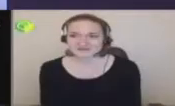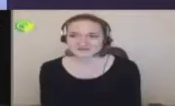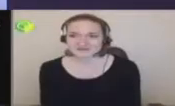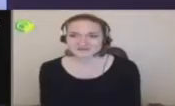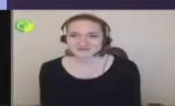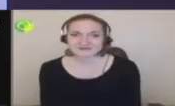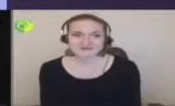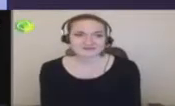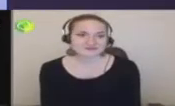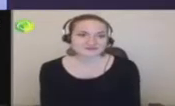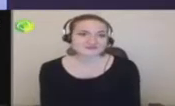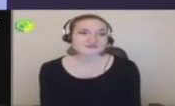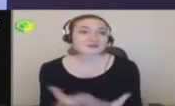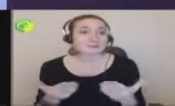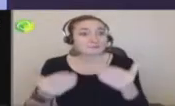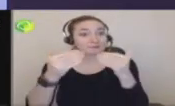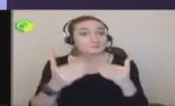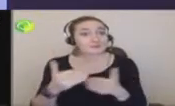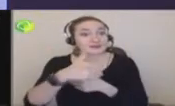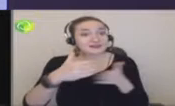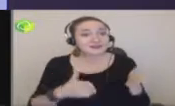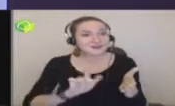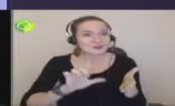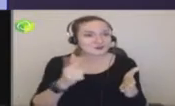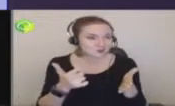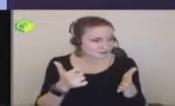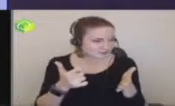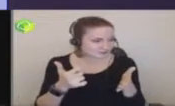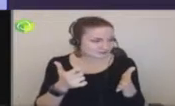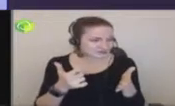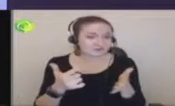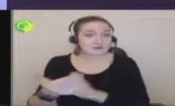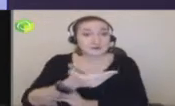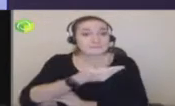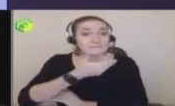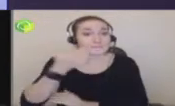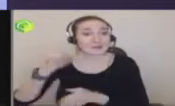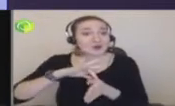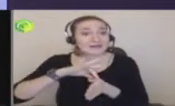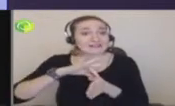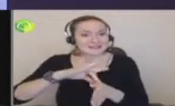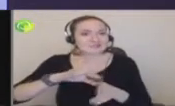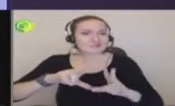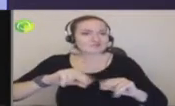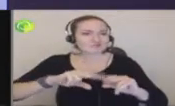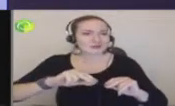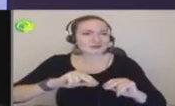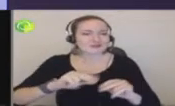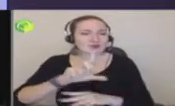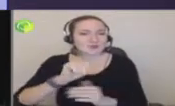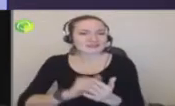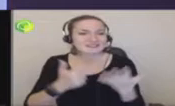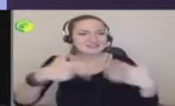Passons maintenant à la deuxième catégorie de ce prix en 10 livres, la catégorie Meilleur guide 2018. À travers cette catégorie, le